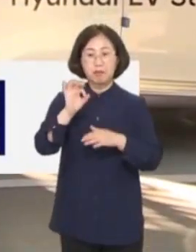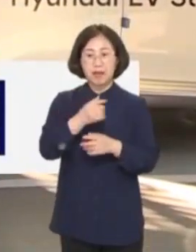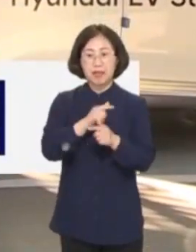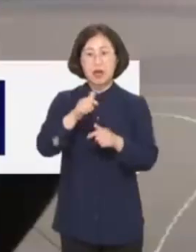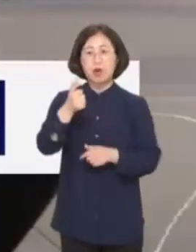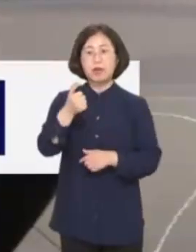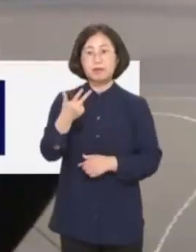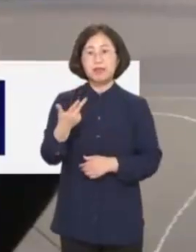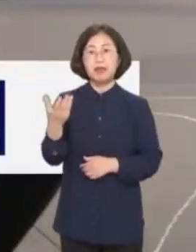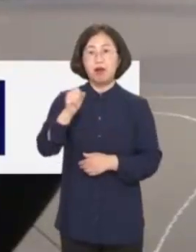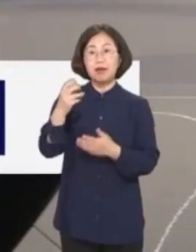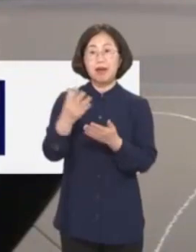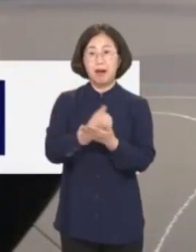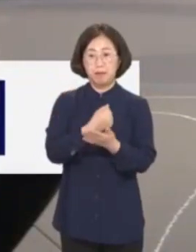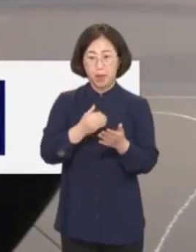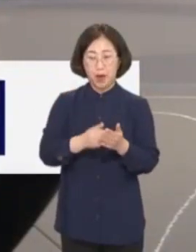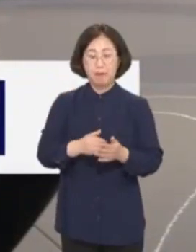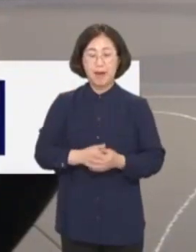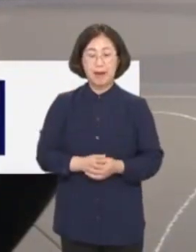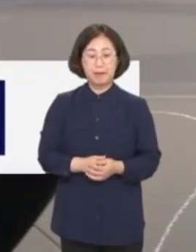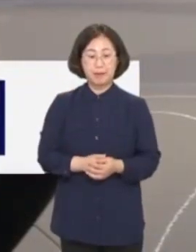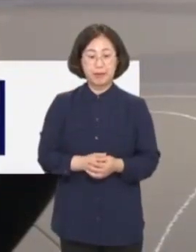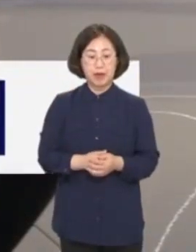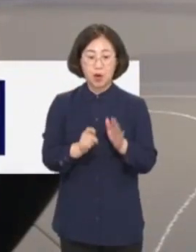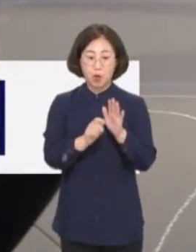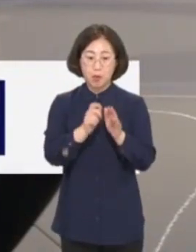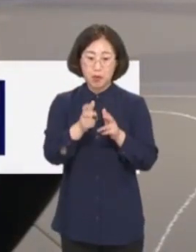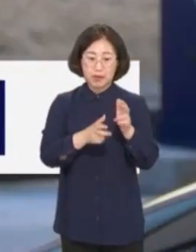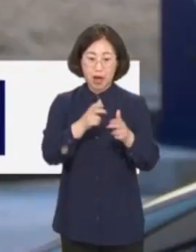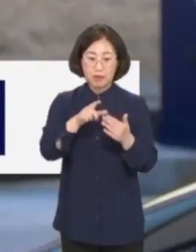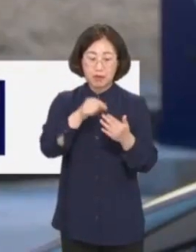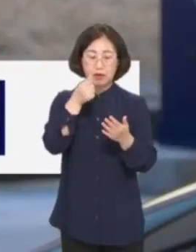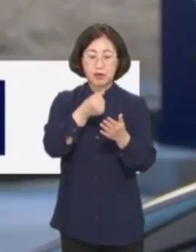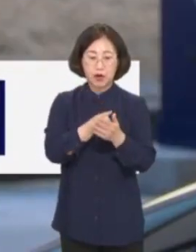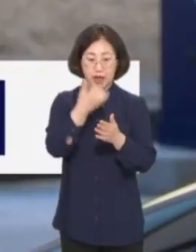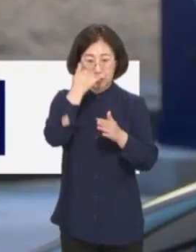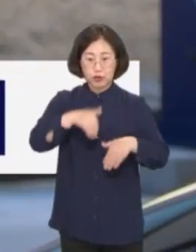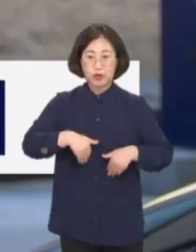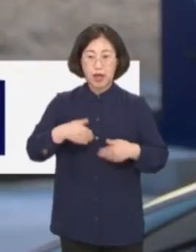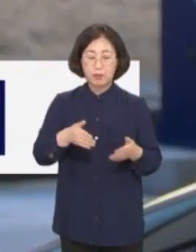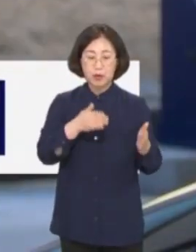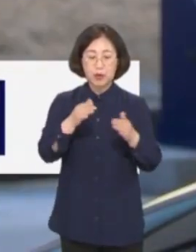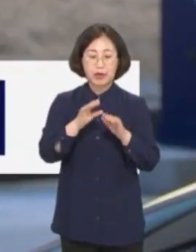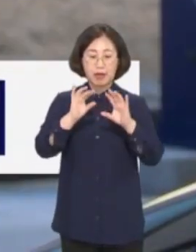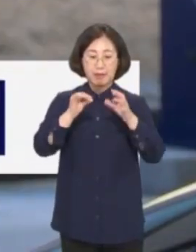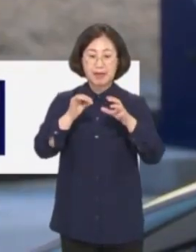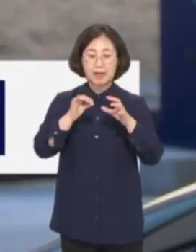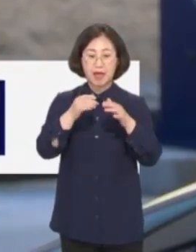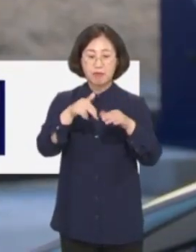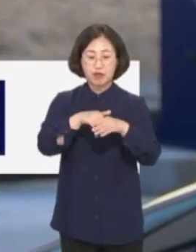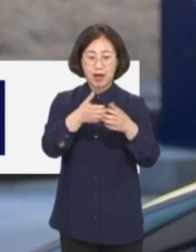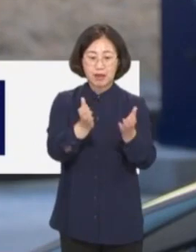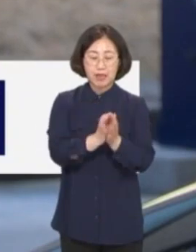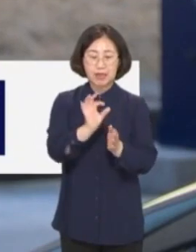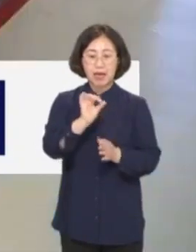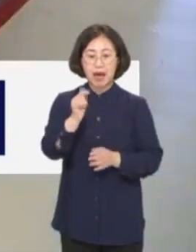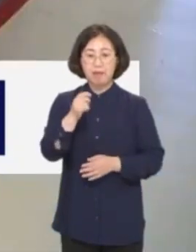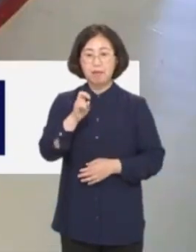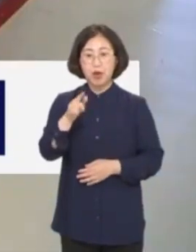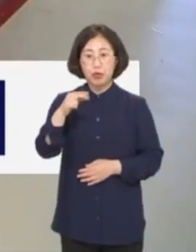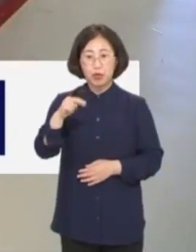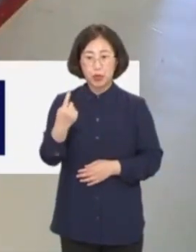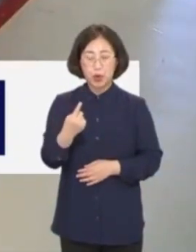원을 확보했다고 밝혔습니다. 공모 사업 선정에 따라 충남도는 백제문화단지와 안면도